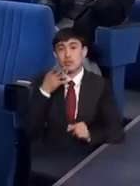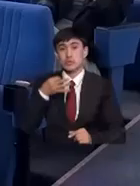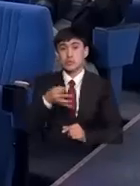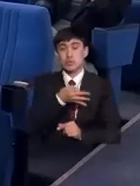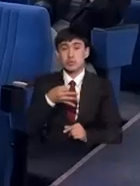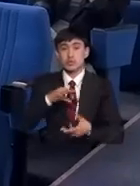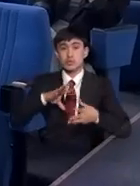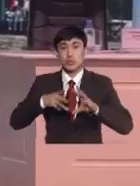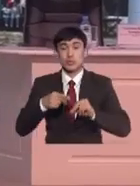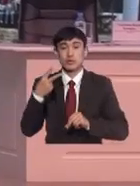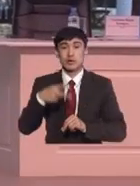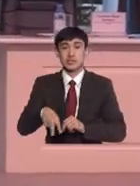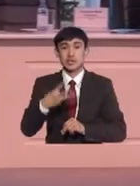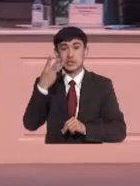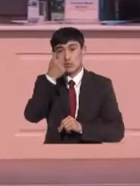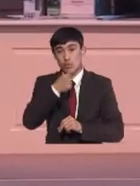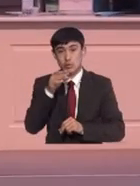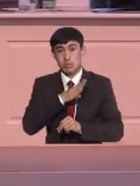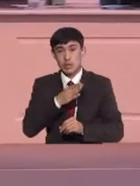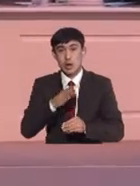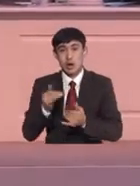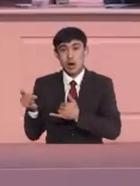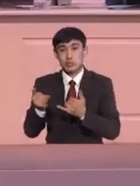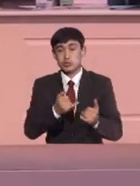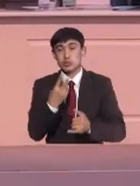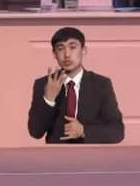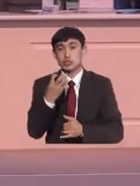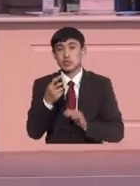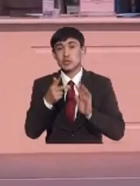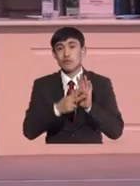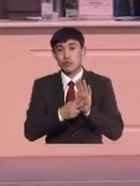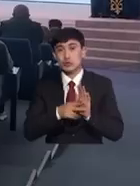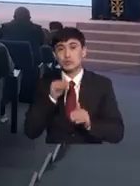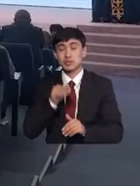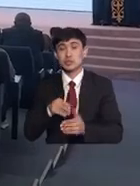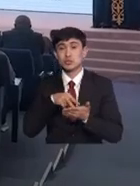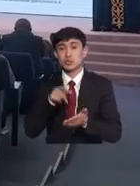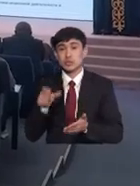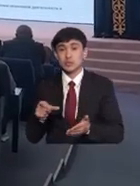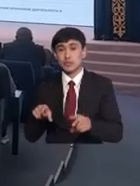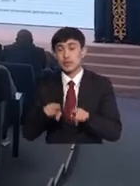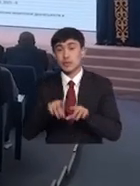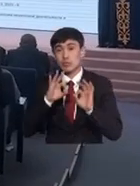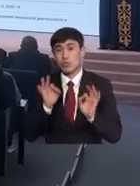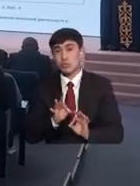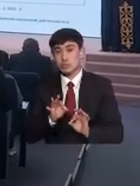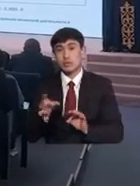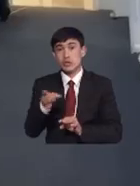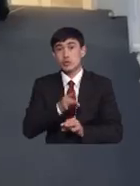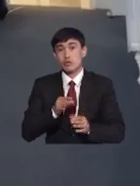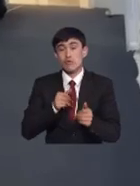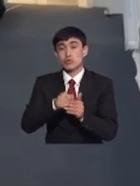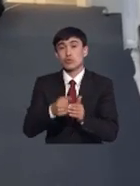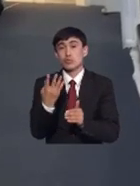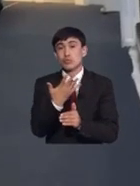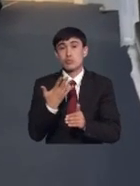Алматинской области по итогам 2023 года было обслужено порядка 408 тысяч туристов. Таким образом, регион вошел